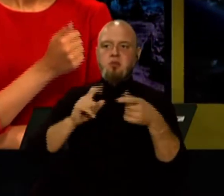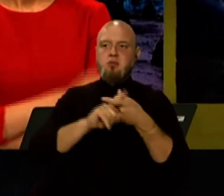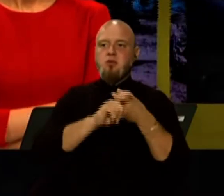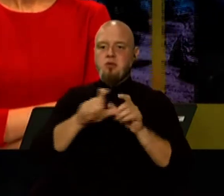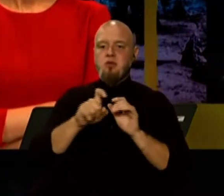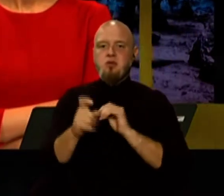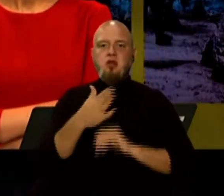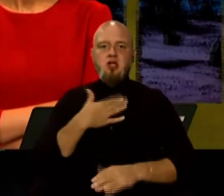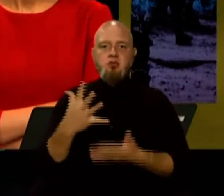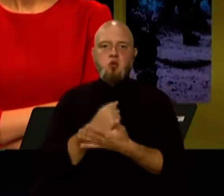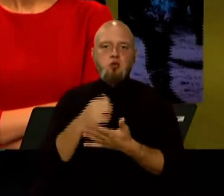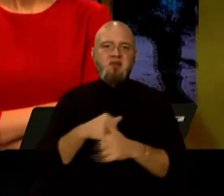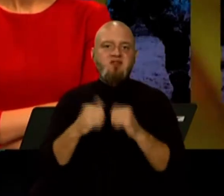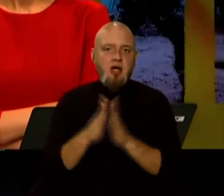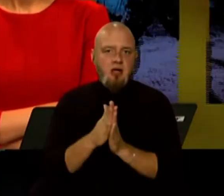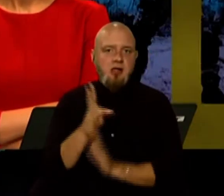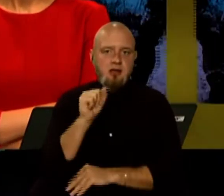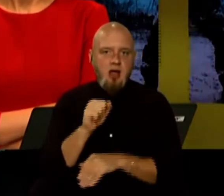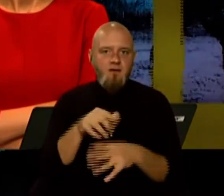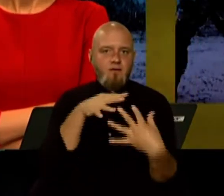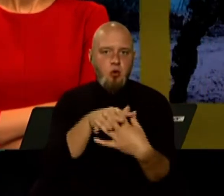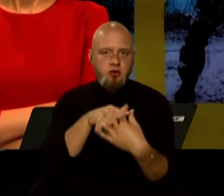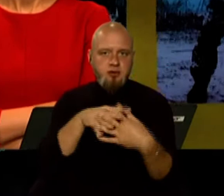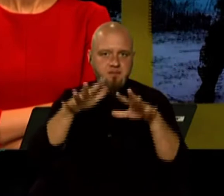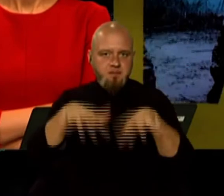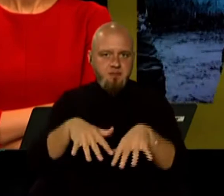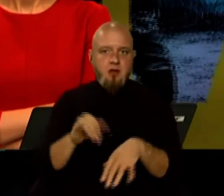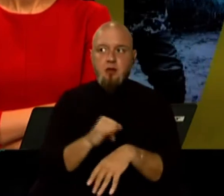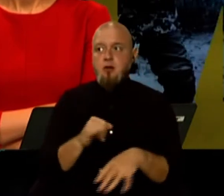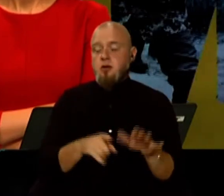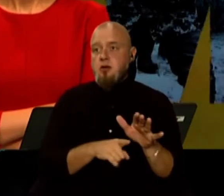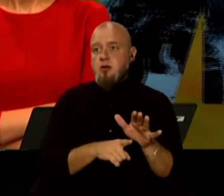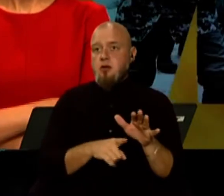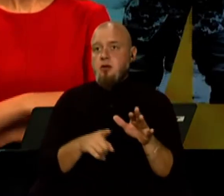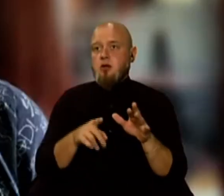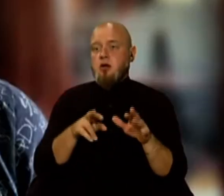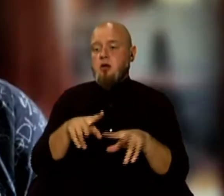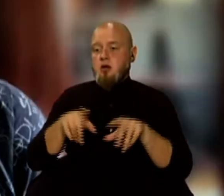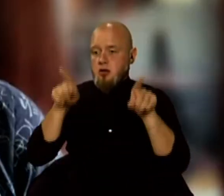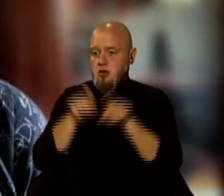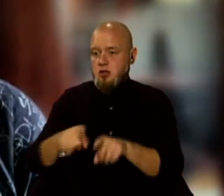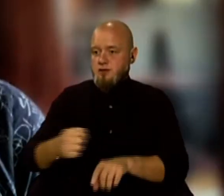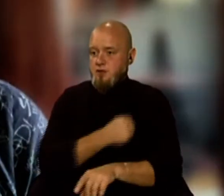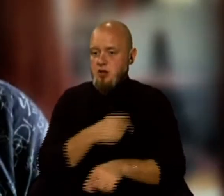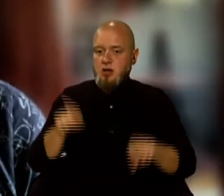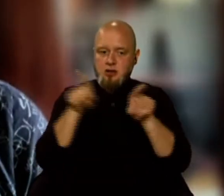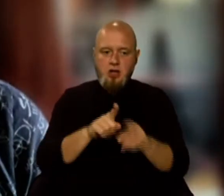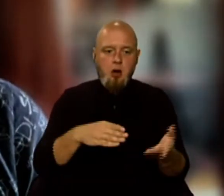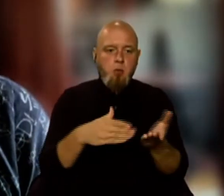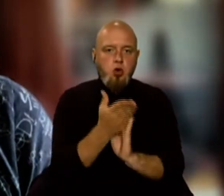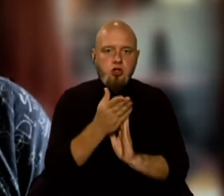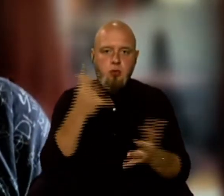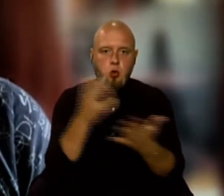нашими успіхами взагалі на фронті. І як з воєнними, так і з політичними